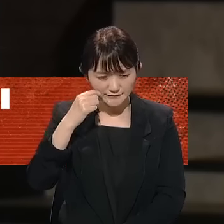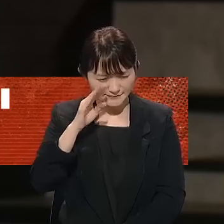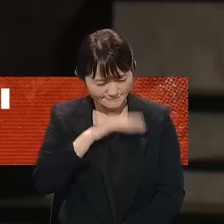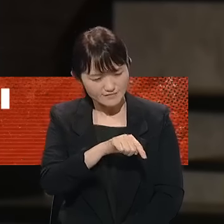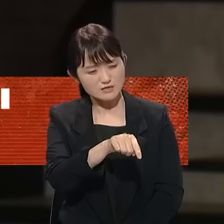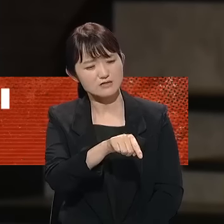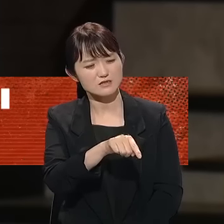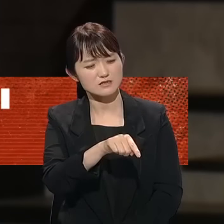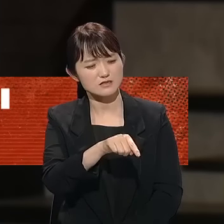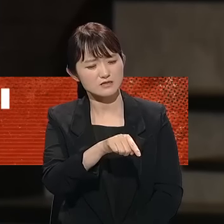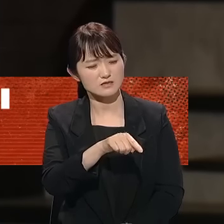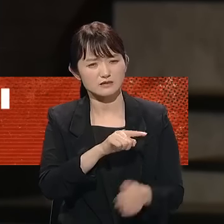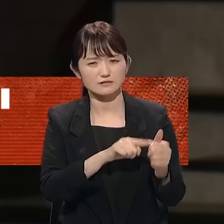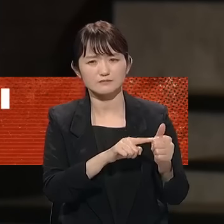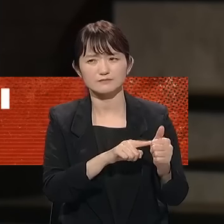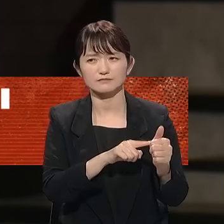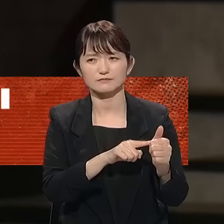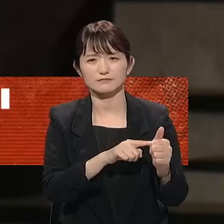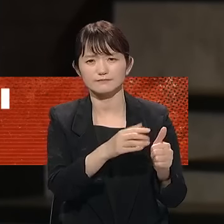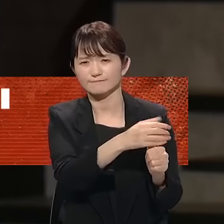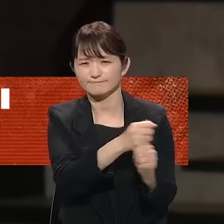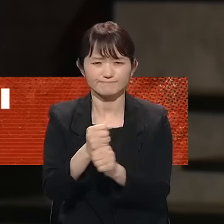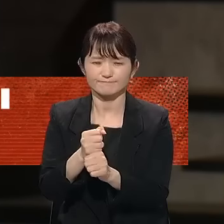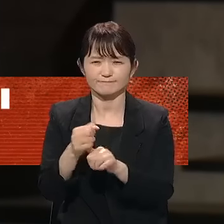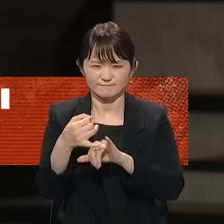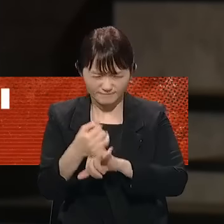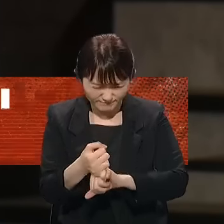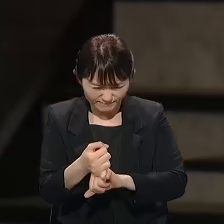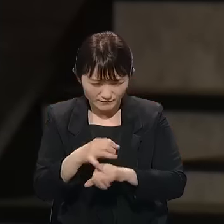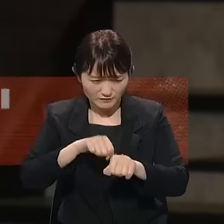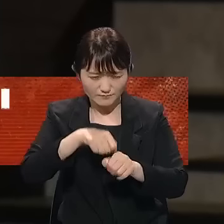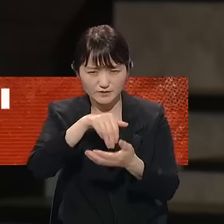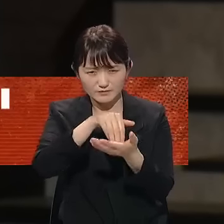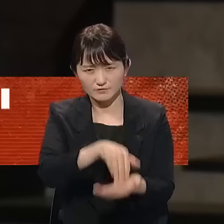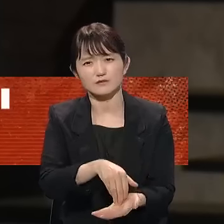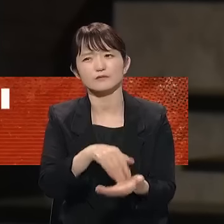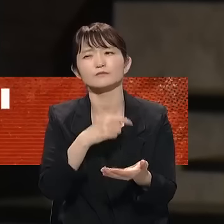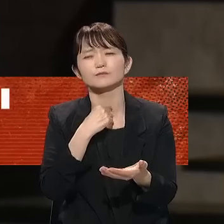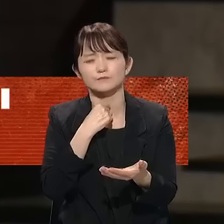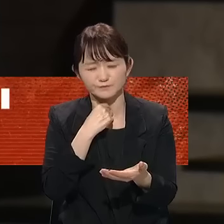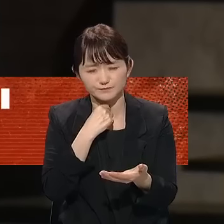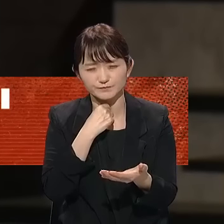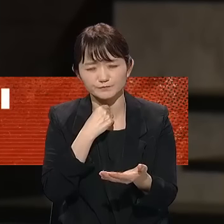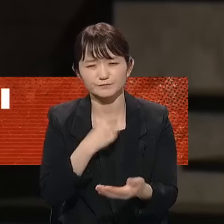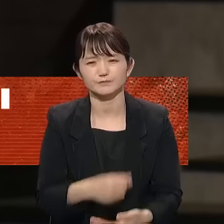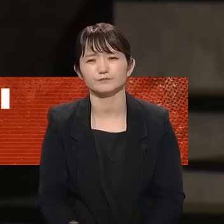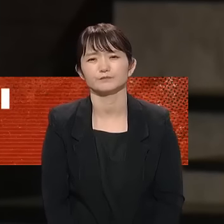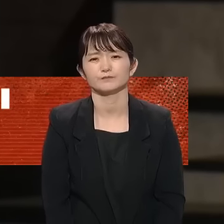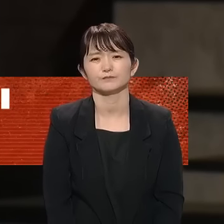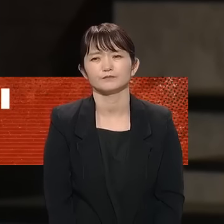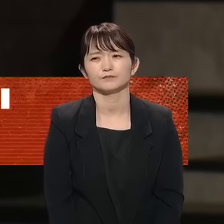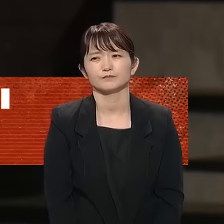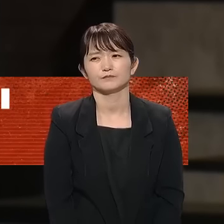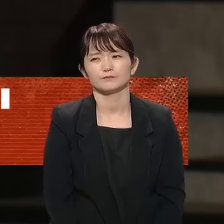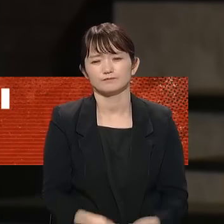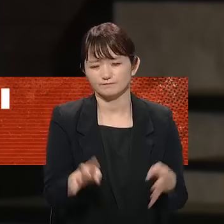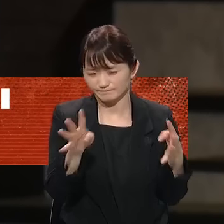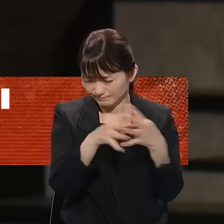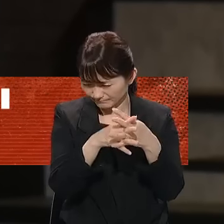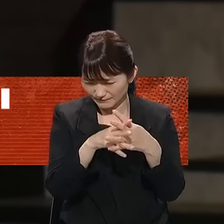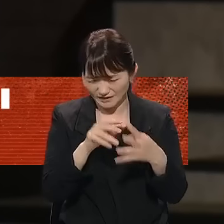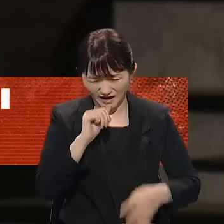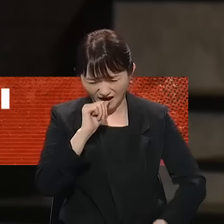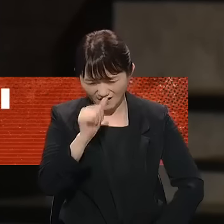이 동료에 대해 가지고는 잡아서 반드시 강력한 처벌을 갖다가 하길 바라겠다라고 얘기를 하면서 합의도 없다라고